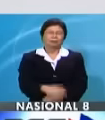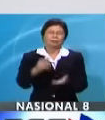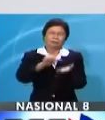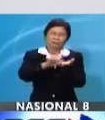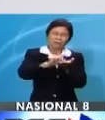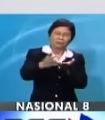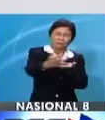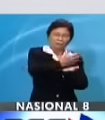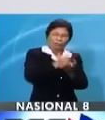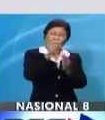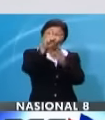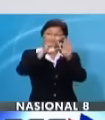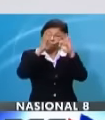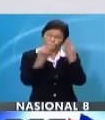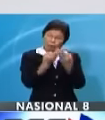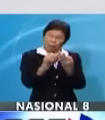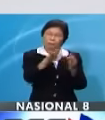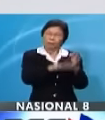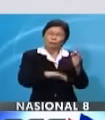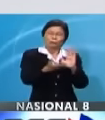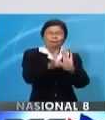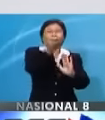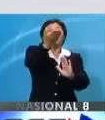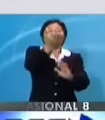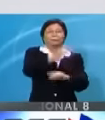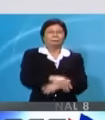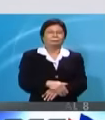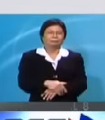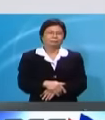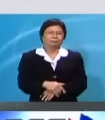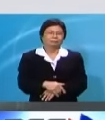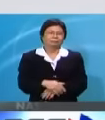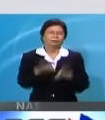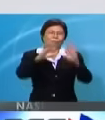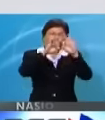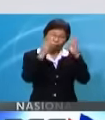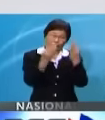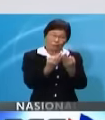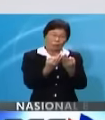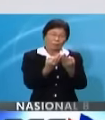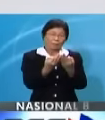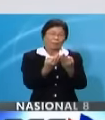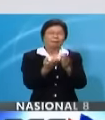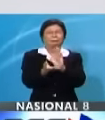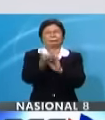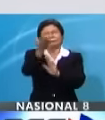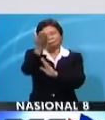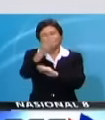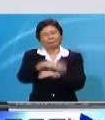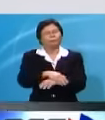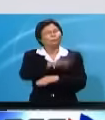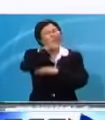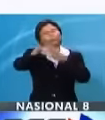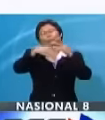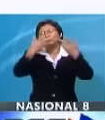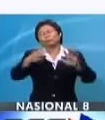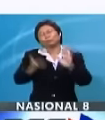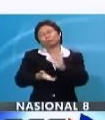Pendapatan isi rumah purata telah naik, pendapatan isi rumah median telah naik, semuanya telah